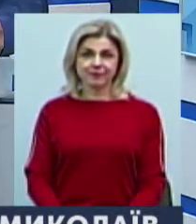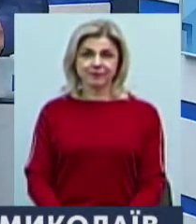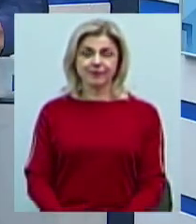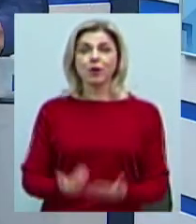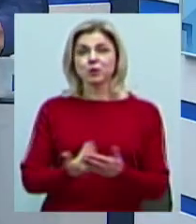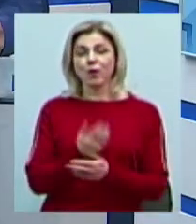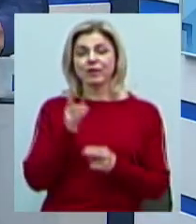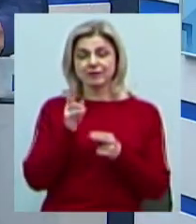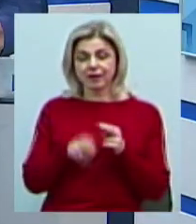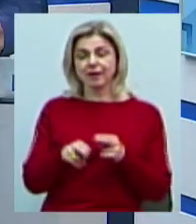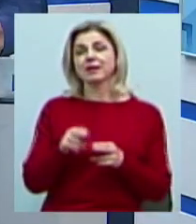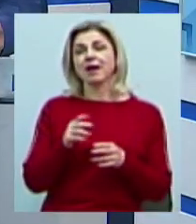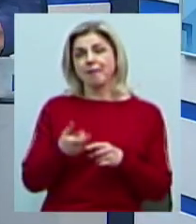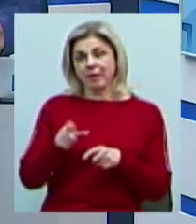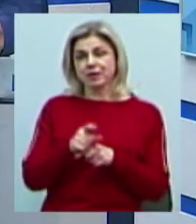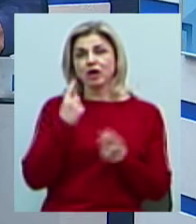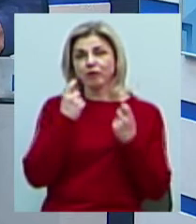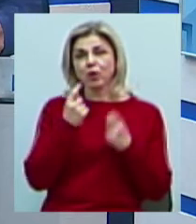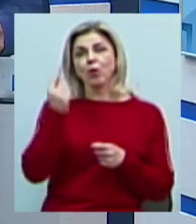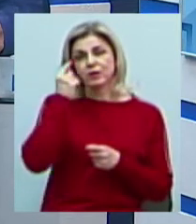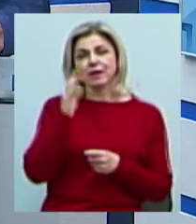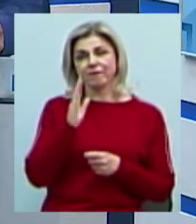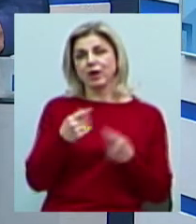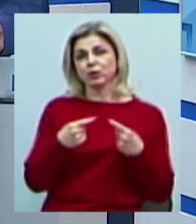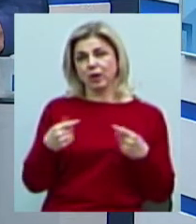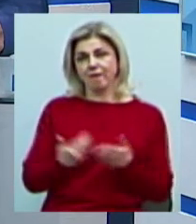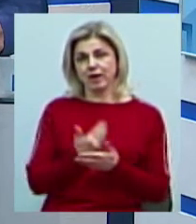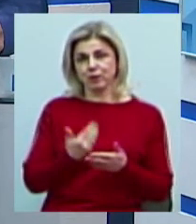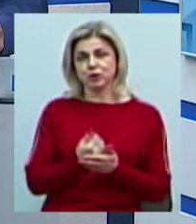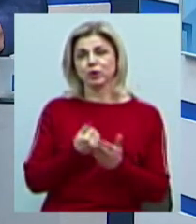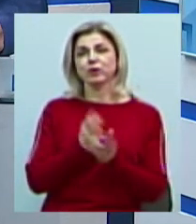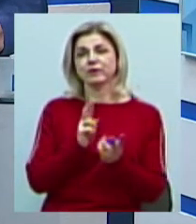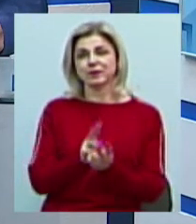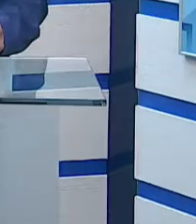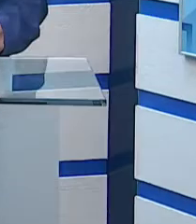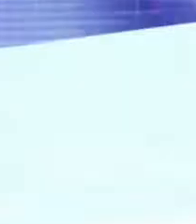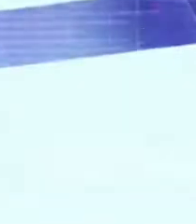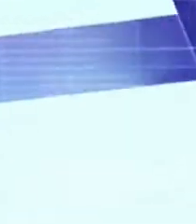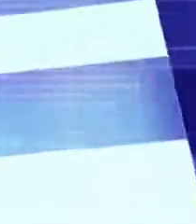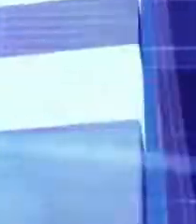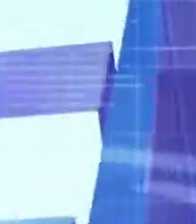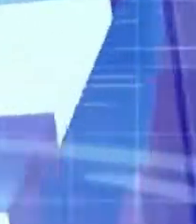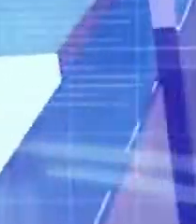На цьому у мене все. Більше інформації дізнавайтесь у наших наступних випусках. Всього найкращого, до зустрічі!